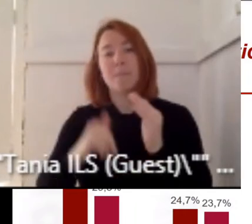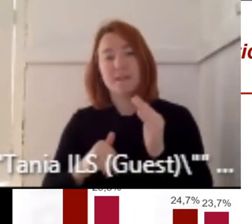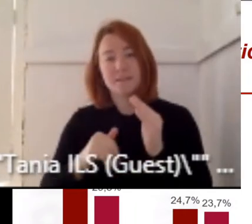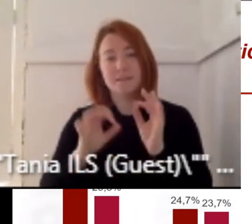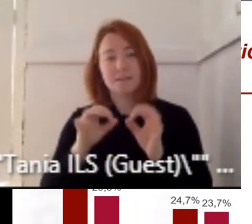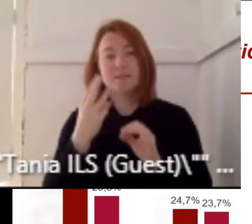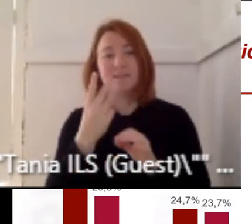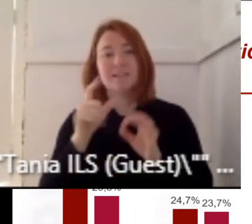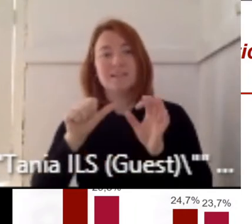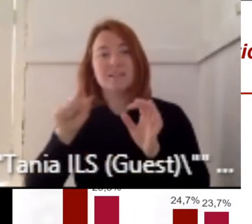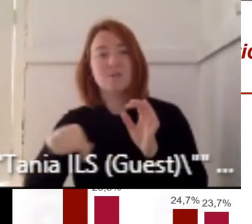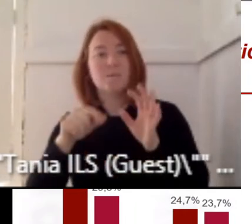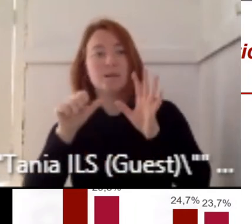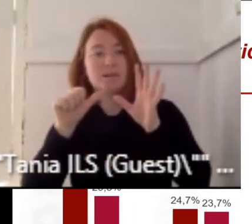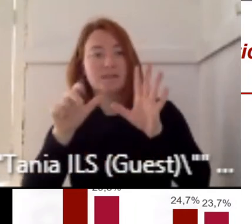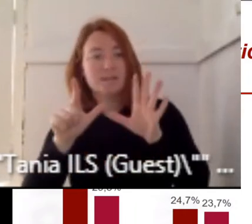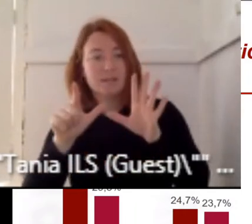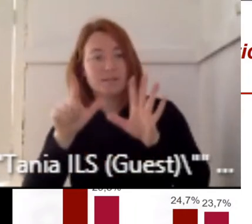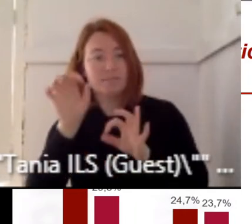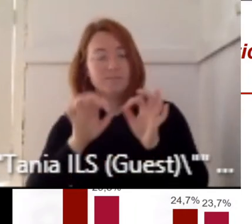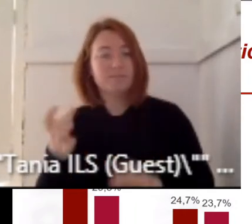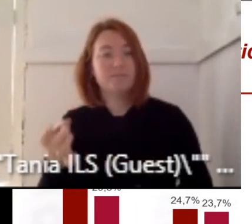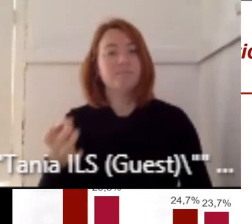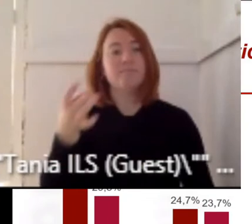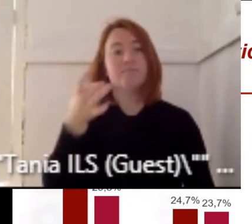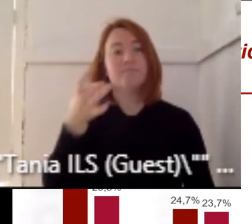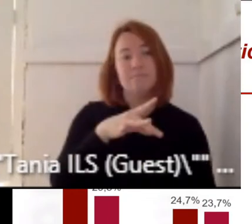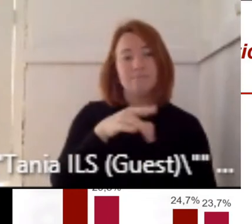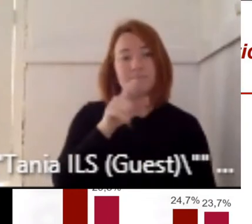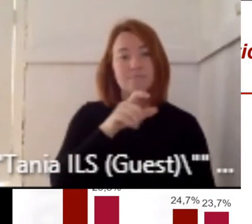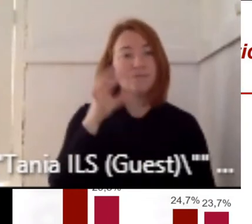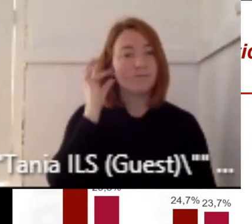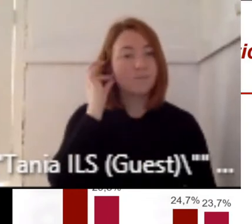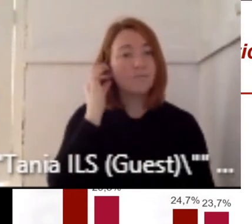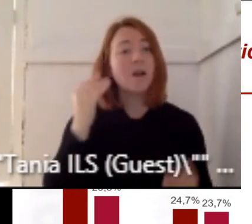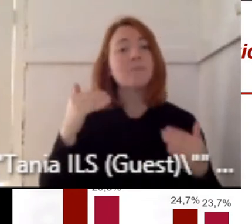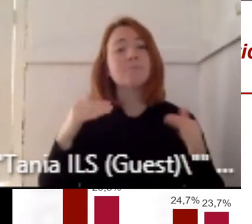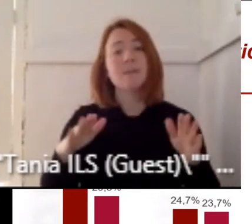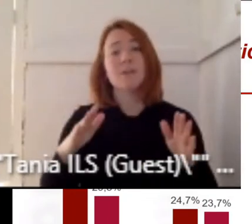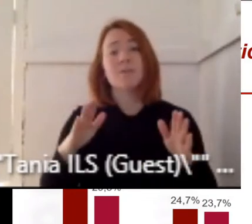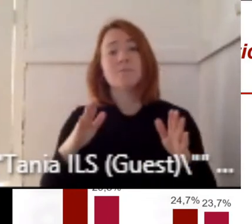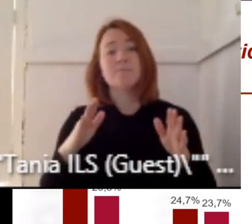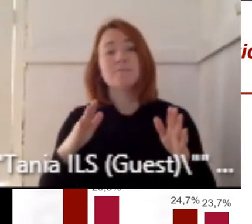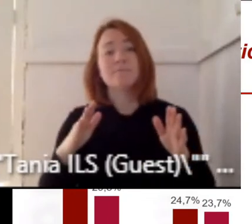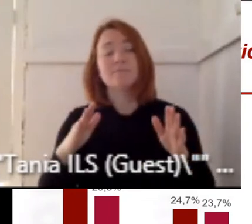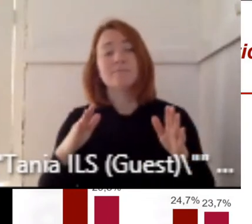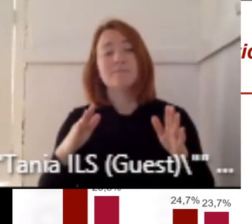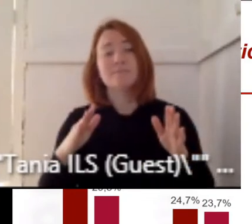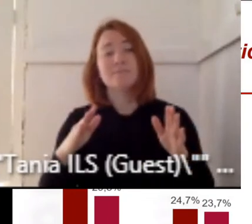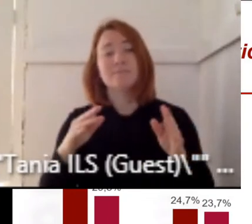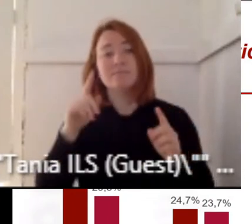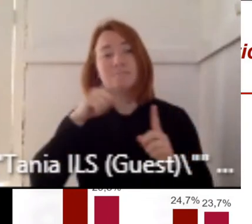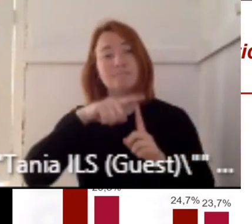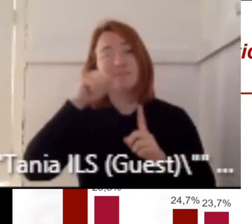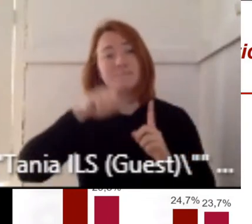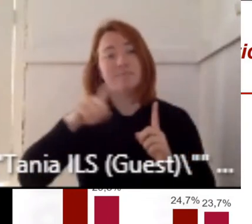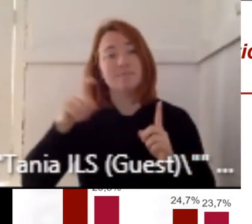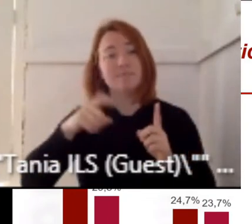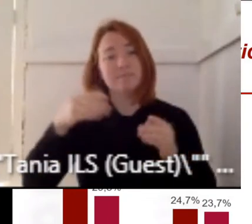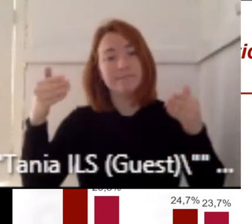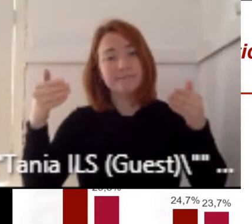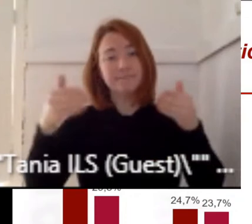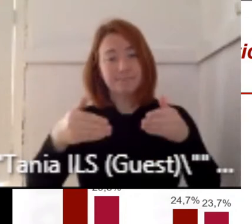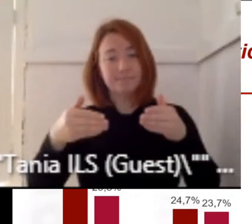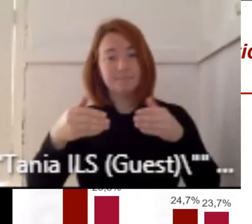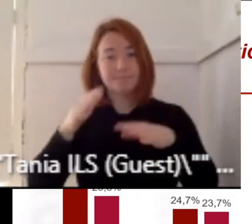un 7,2% més que les dones. I si ens fixem, en canvi, en les franges, diguem, de major dedicació, no? Les